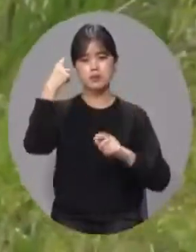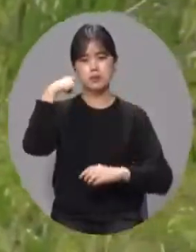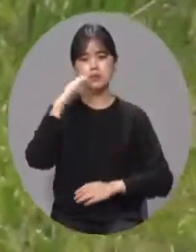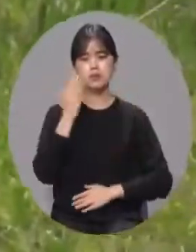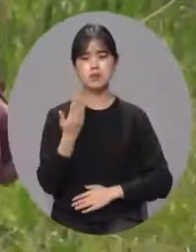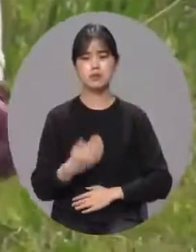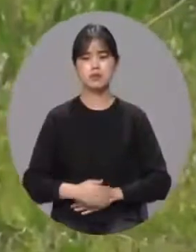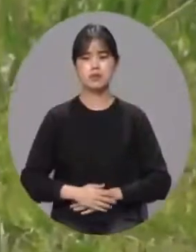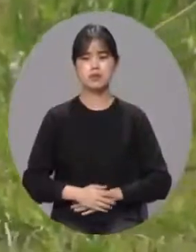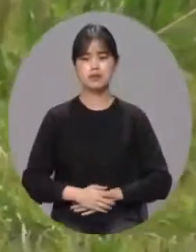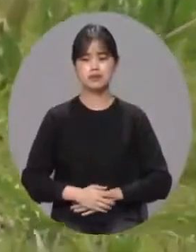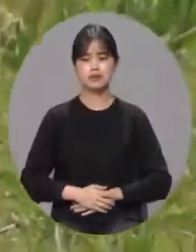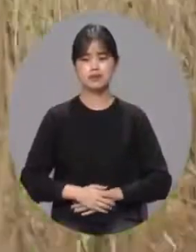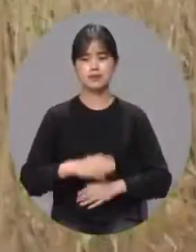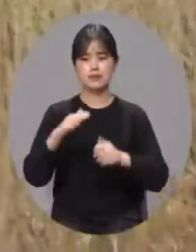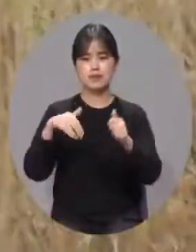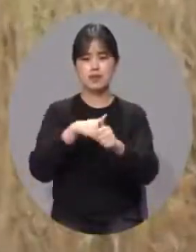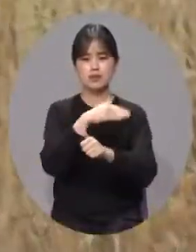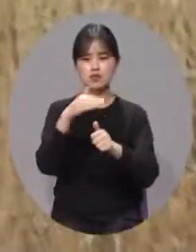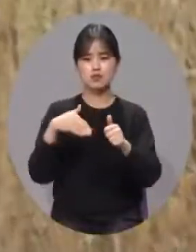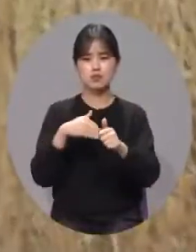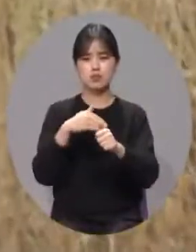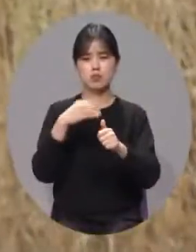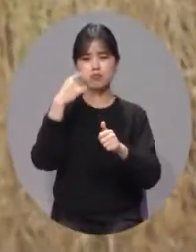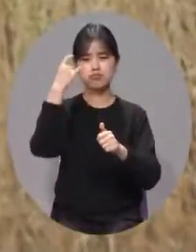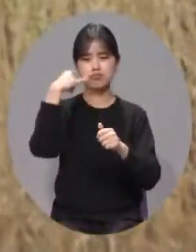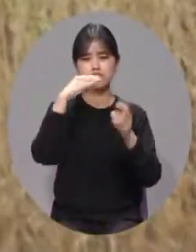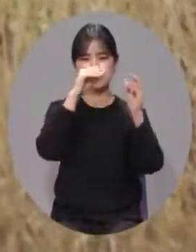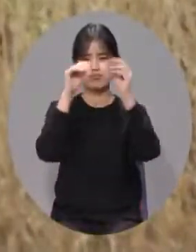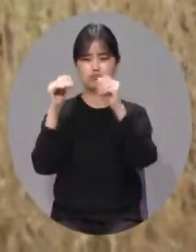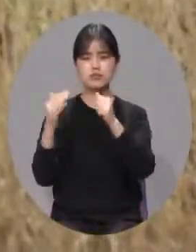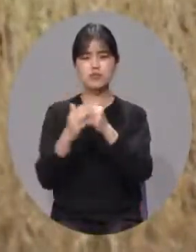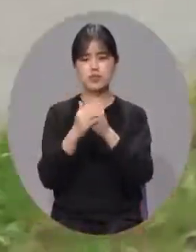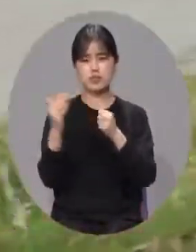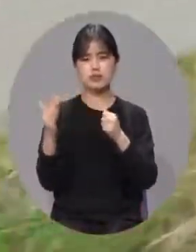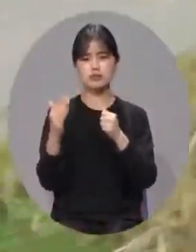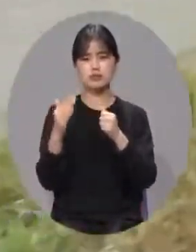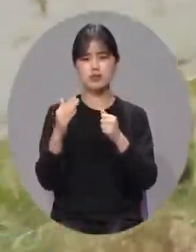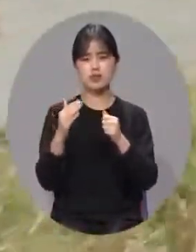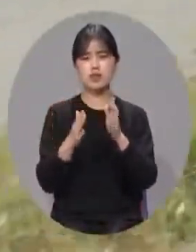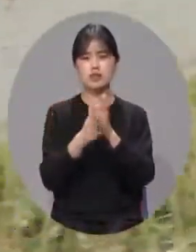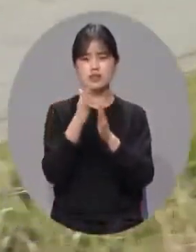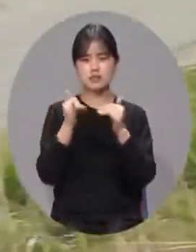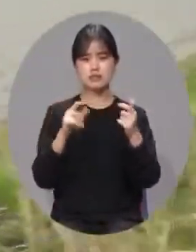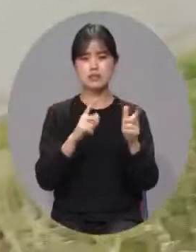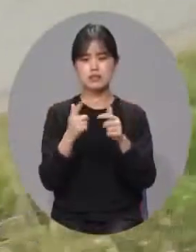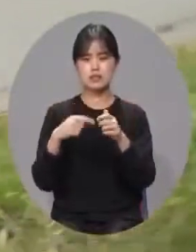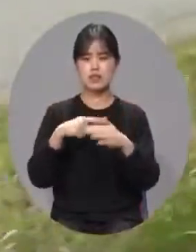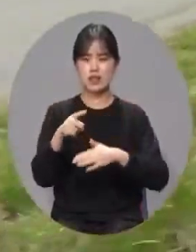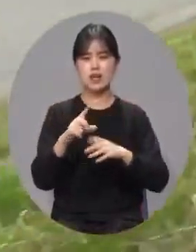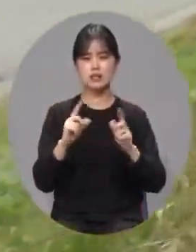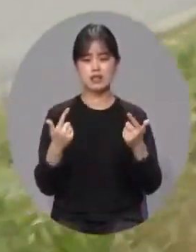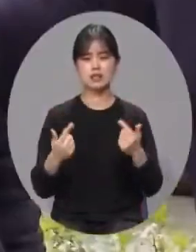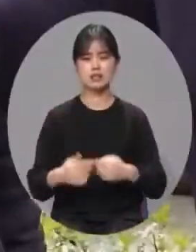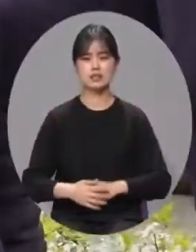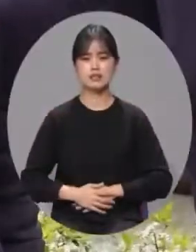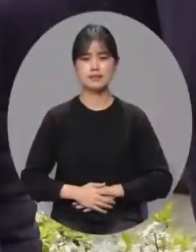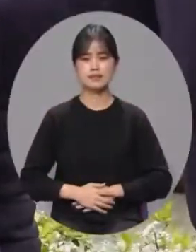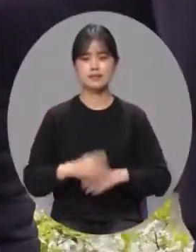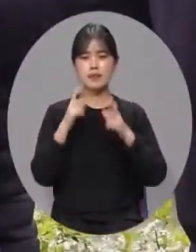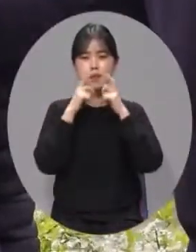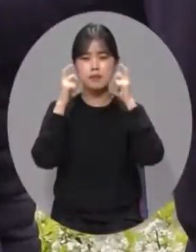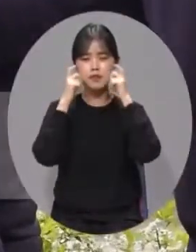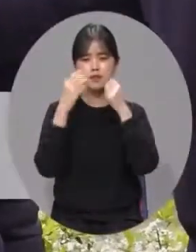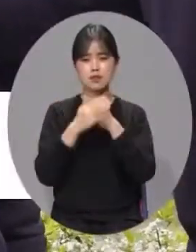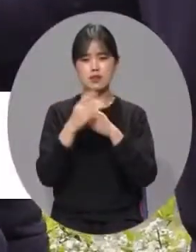느껴집니다. 주변을 누렇게 물들인 황사바람에 시민들이 아예 외출을 피한 탓입니다. 마스크